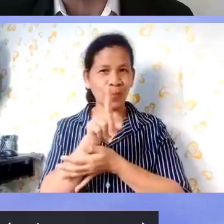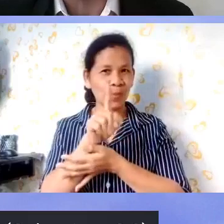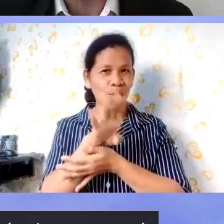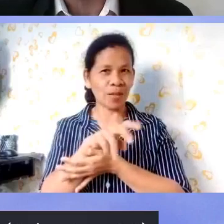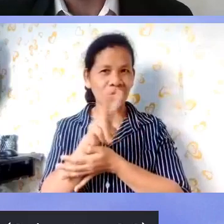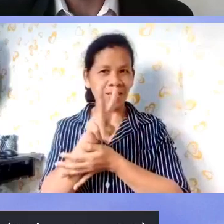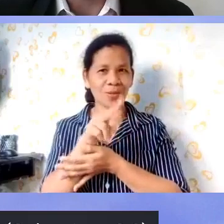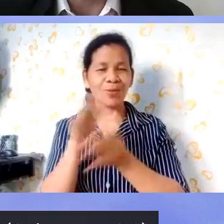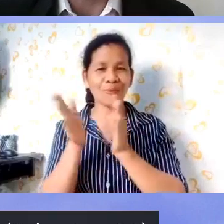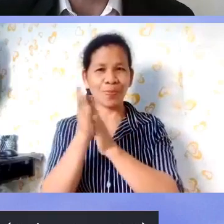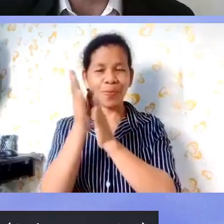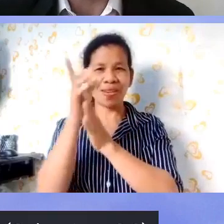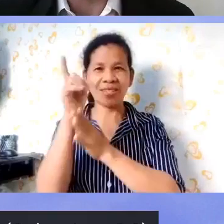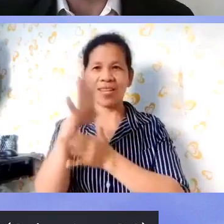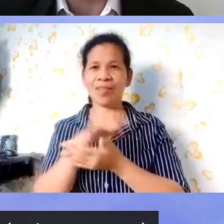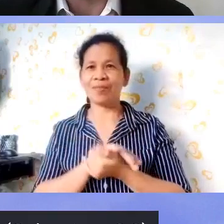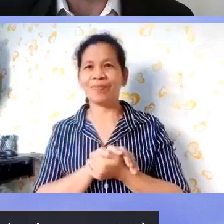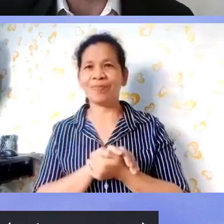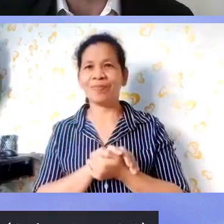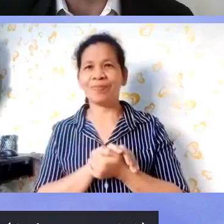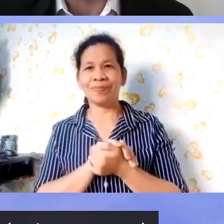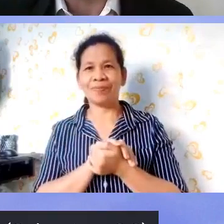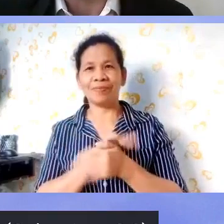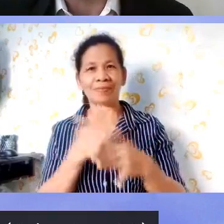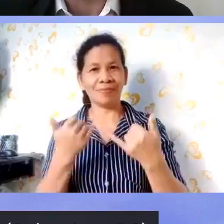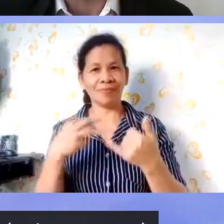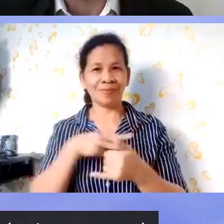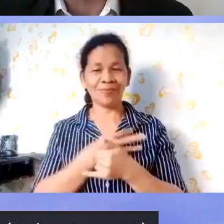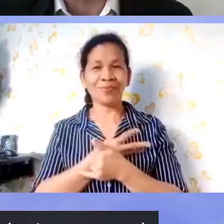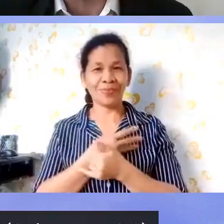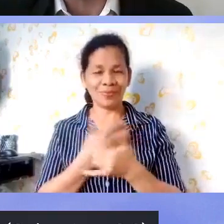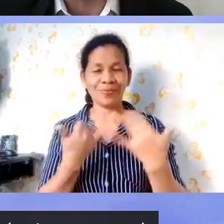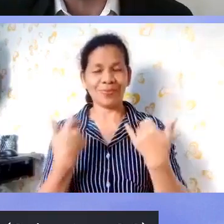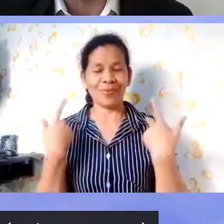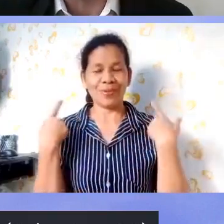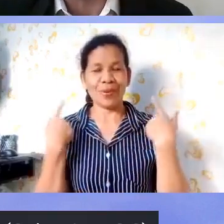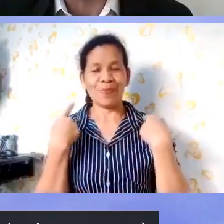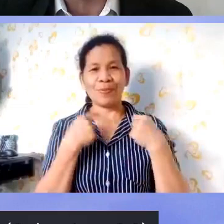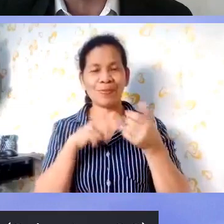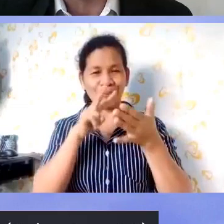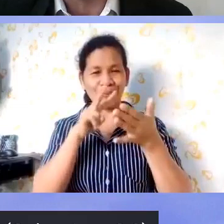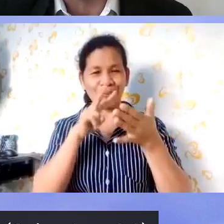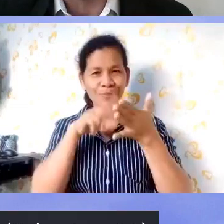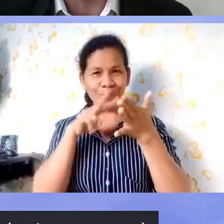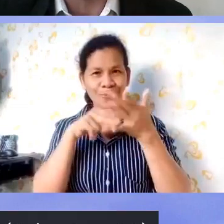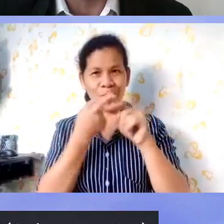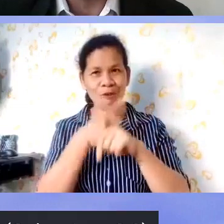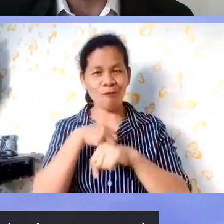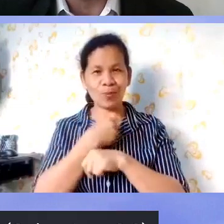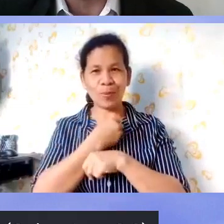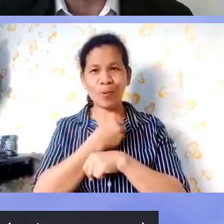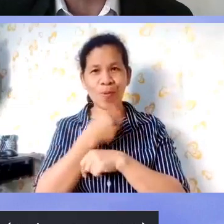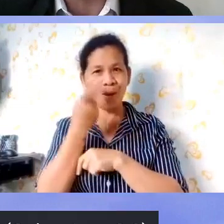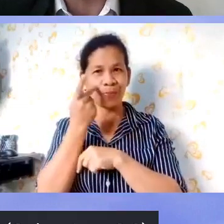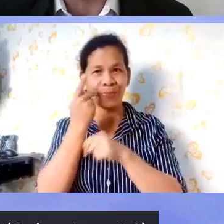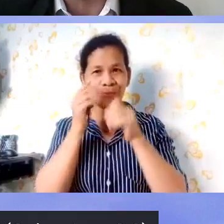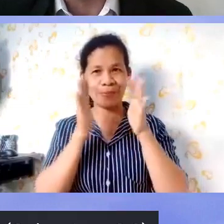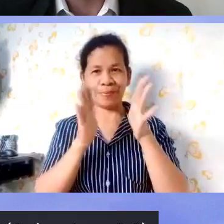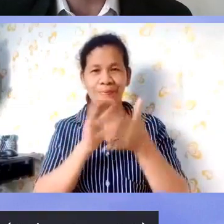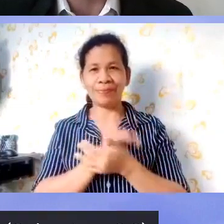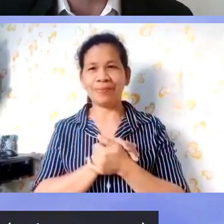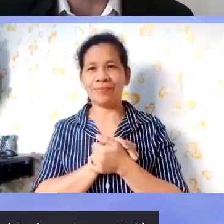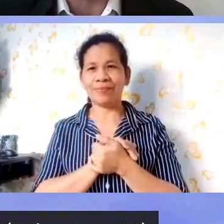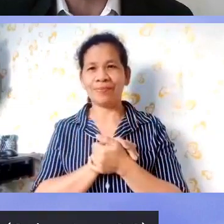Praise God. At tayo po'y dadako sa mga refleksyon ng ating mga viewers. Ano